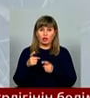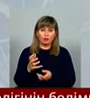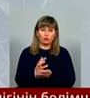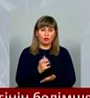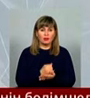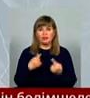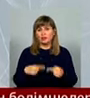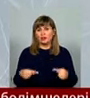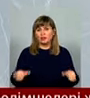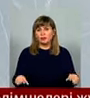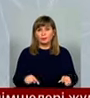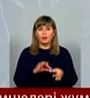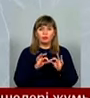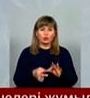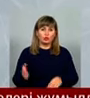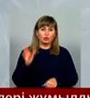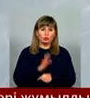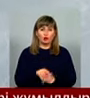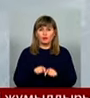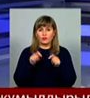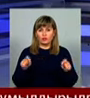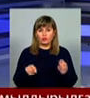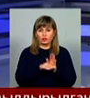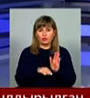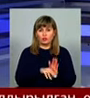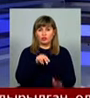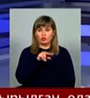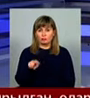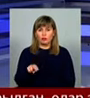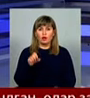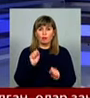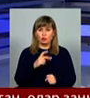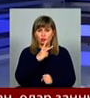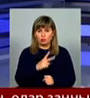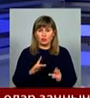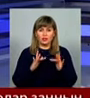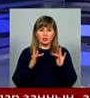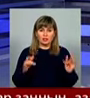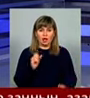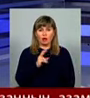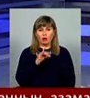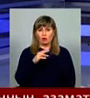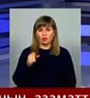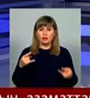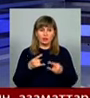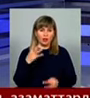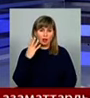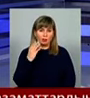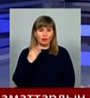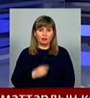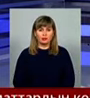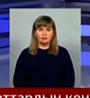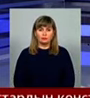и не только. Подробнее с указом о введении режима ЧП в Алматы можно ознакомиться на сайтах Акорды и телеканала Алматы.